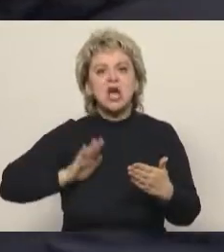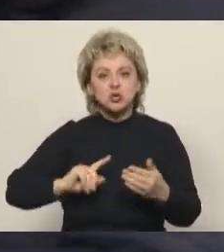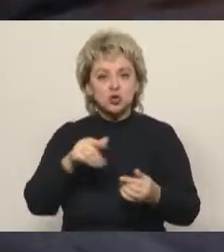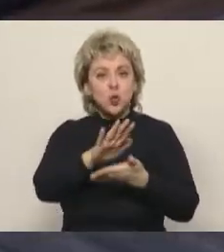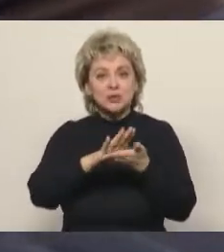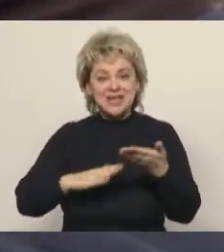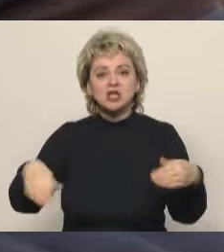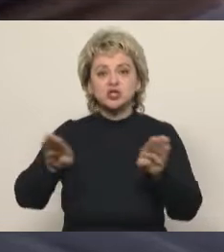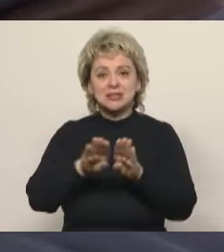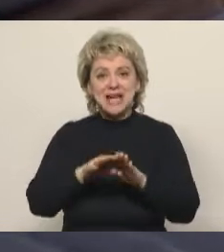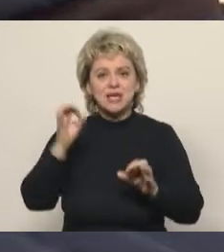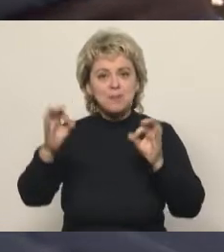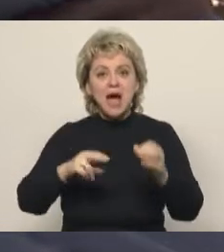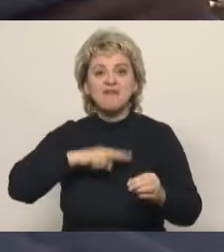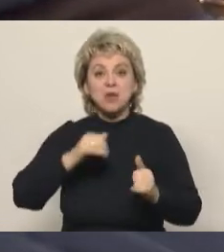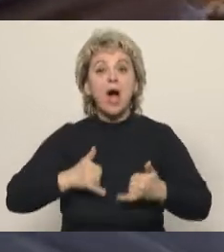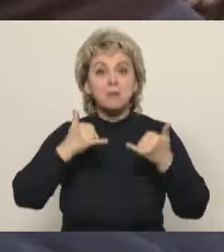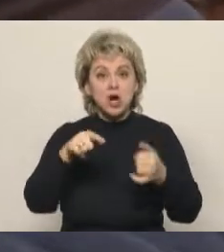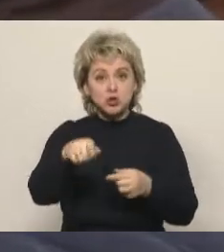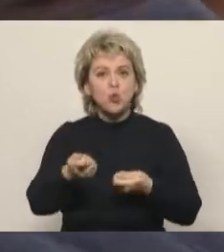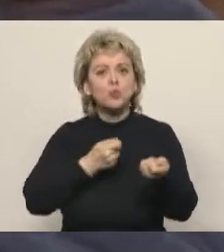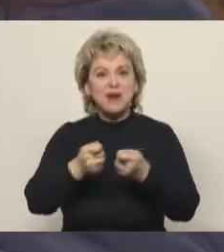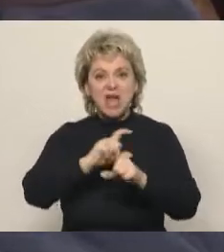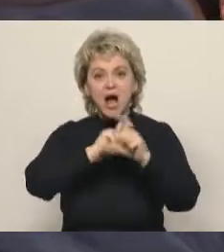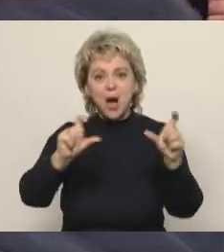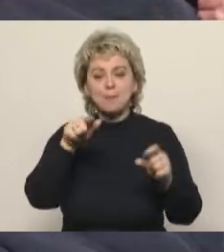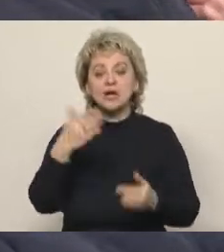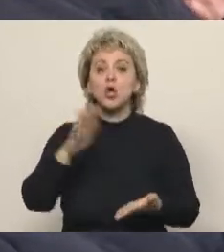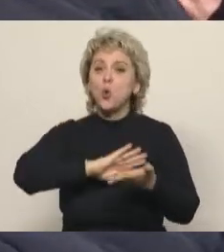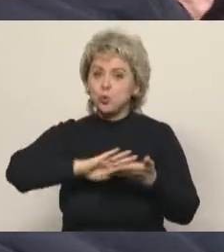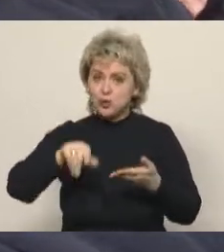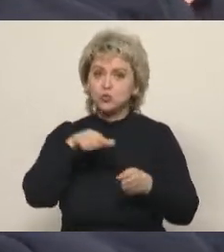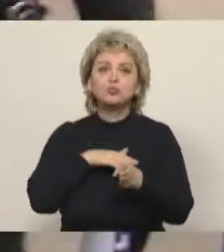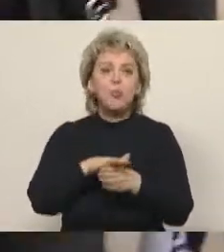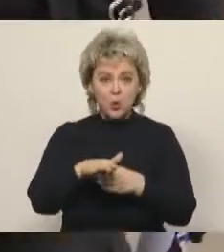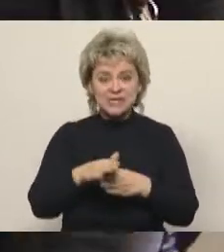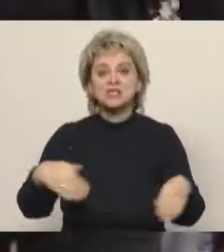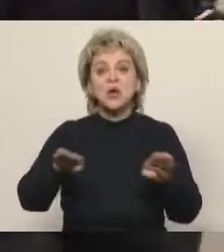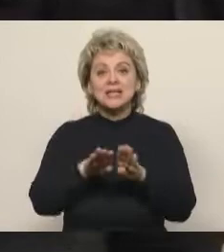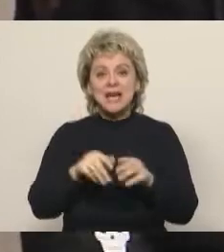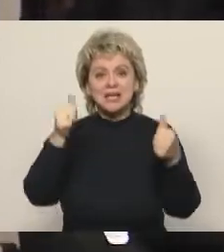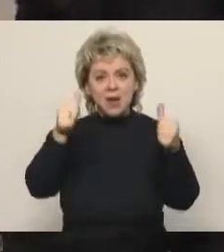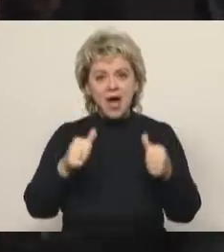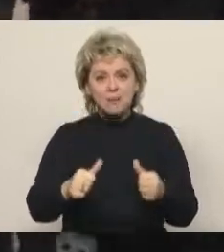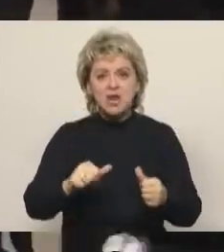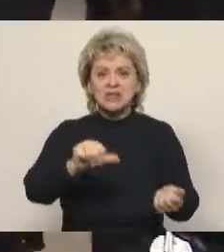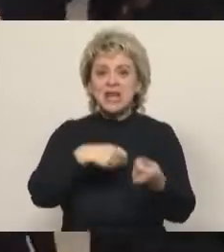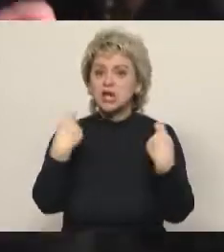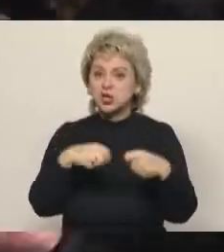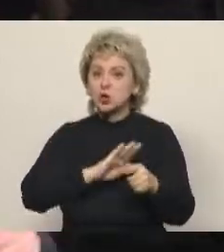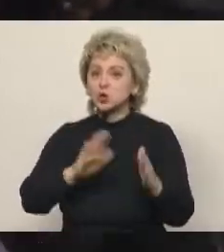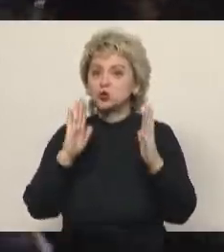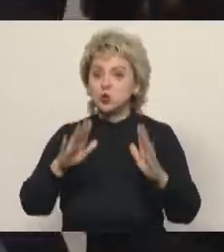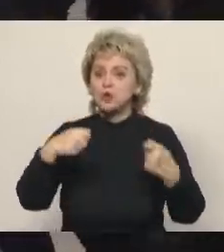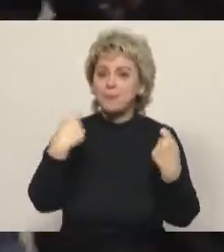что дальше на такие пятна обратят внимание управляющей компании и ликвидируют полностью. Такими объявлениями наркоторговцы не